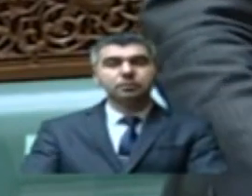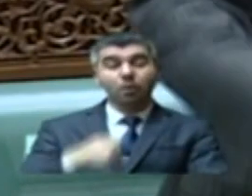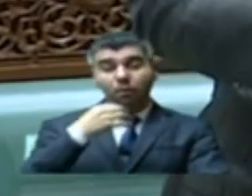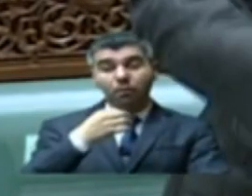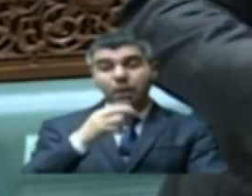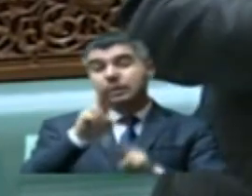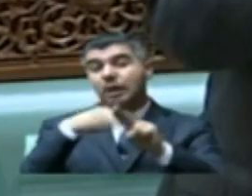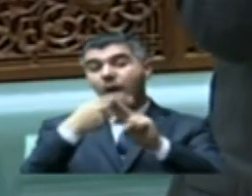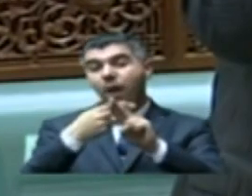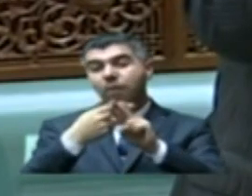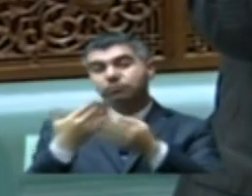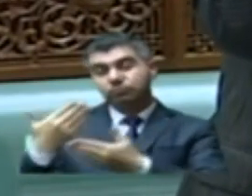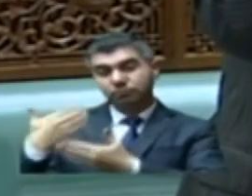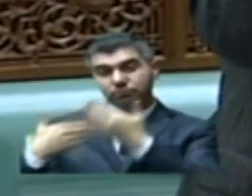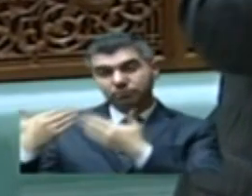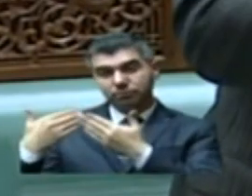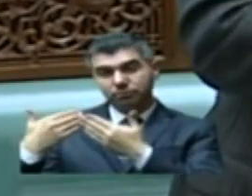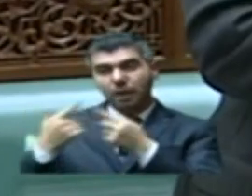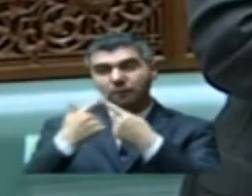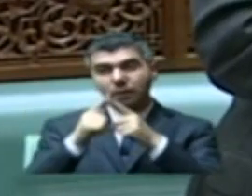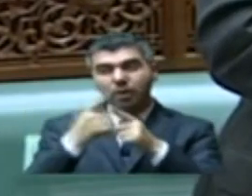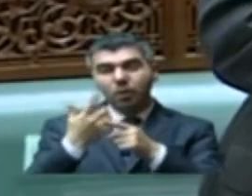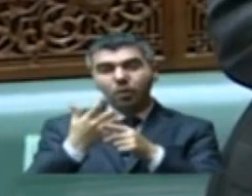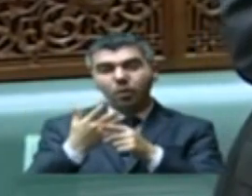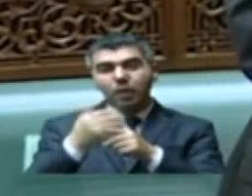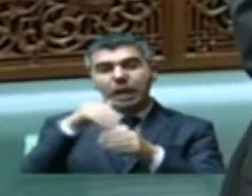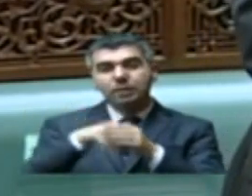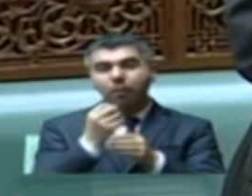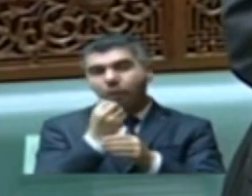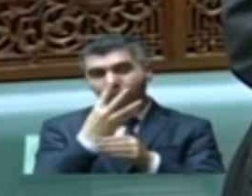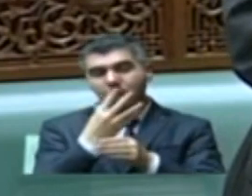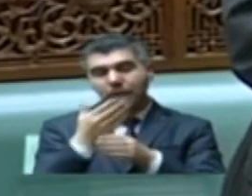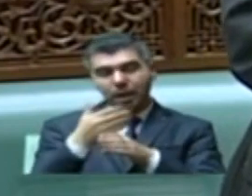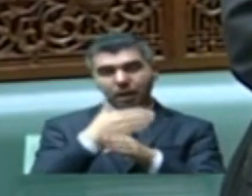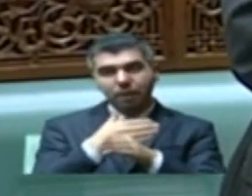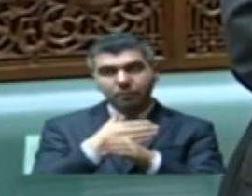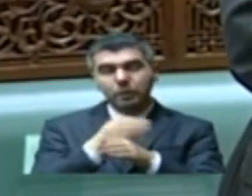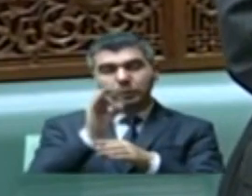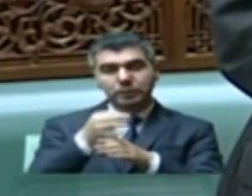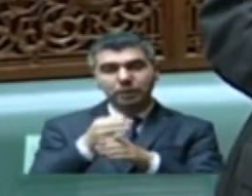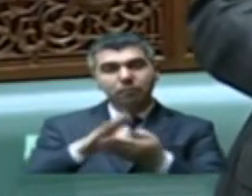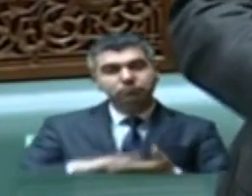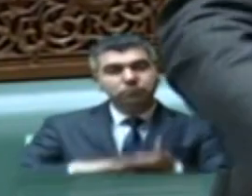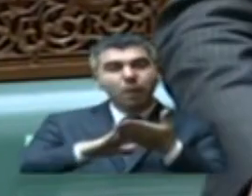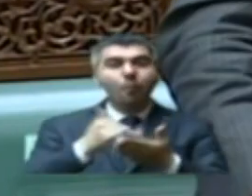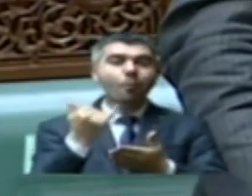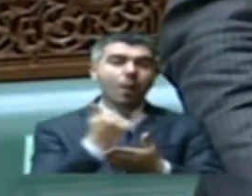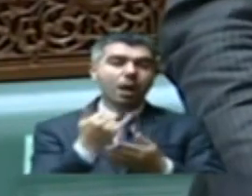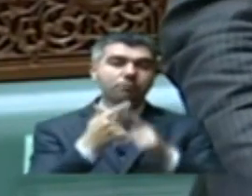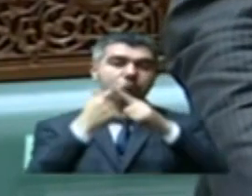في جوابكم عن زملائنا في الفريق الاشتراكي بأن يساهم بواحد المبلغ مهم في الاقتصاد